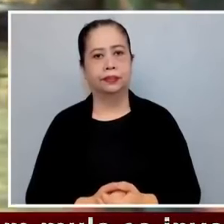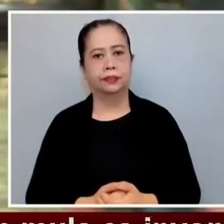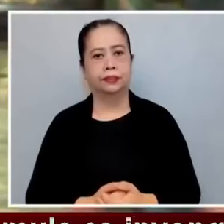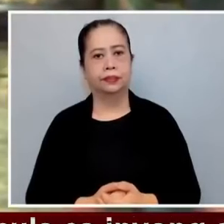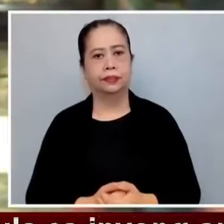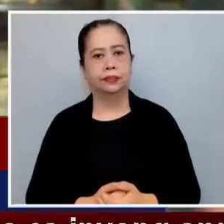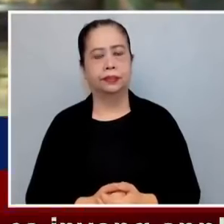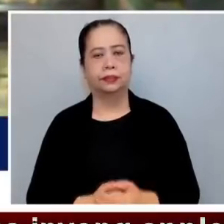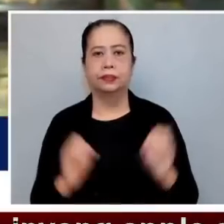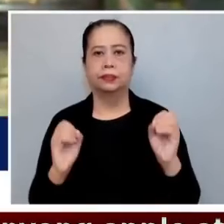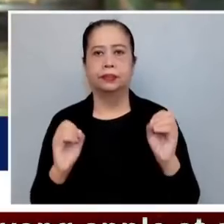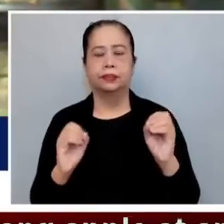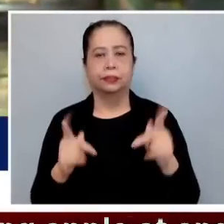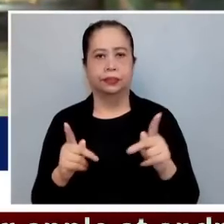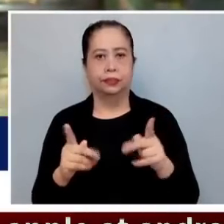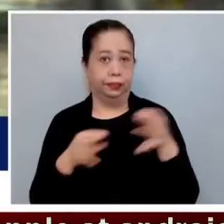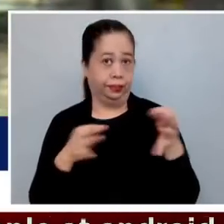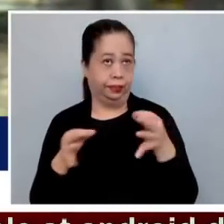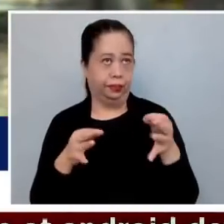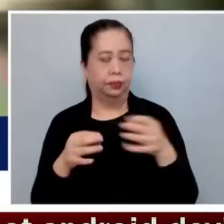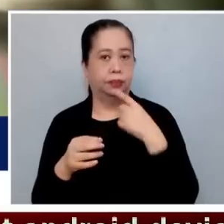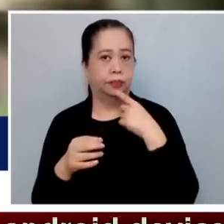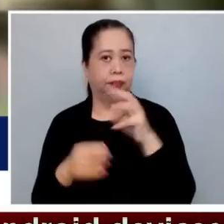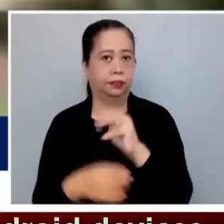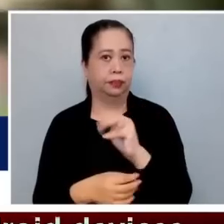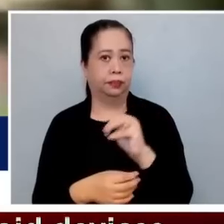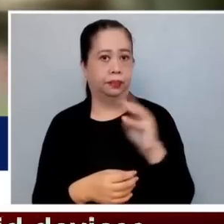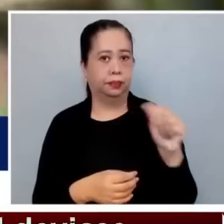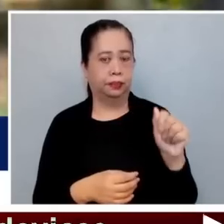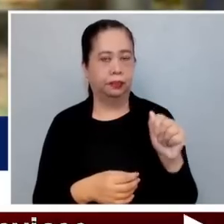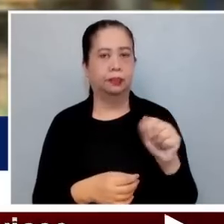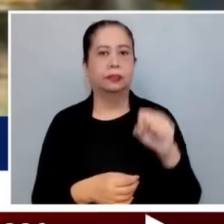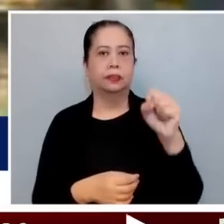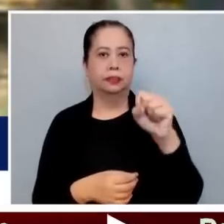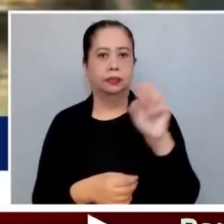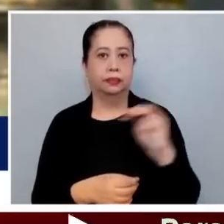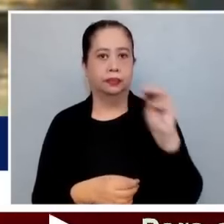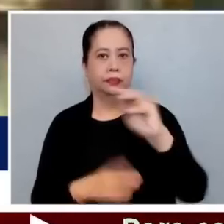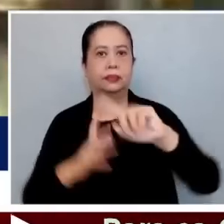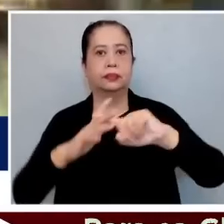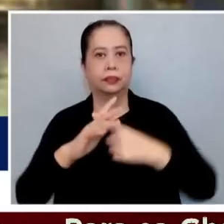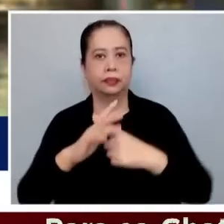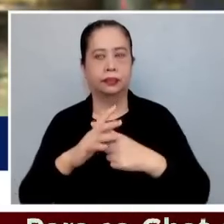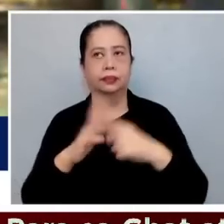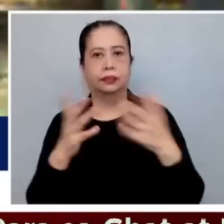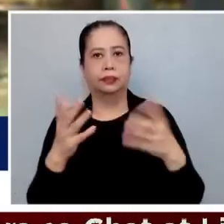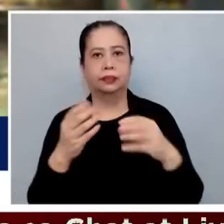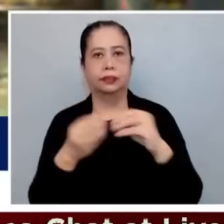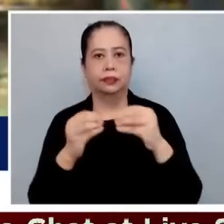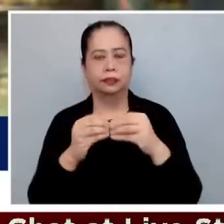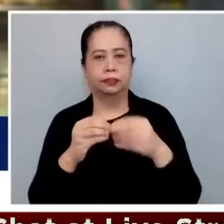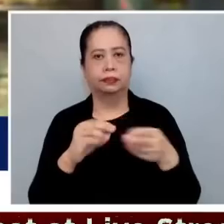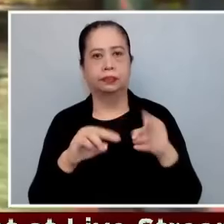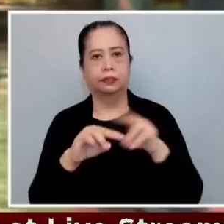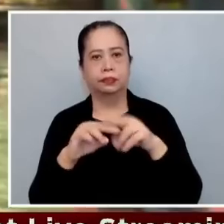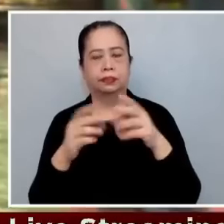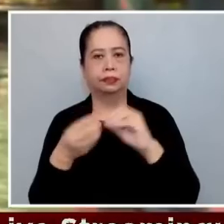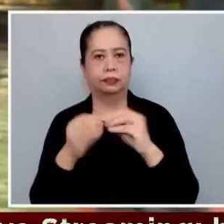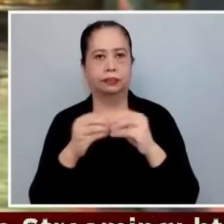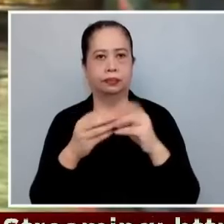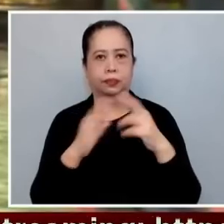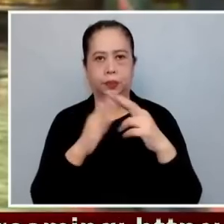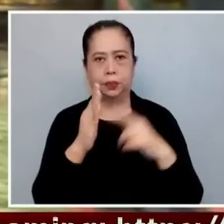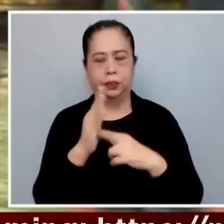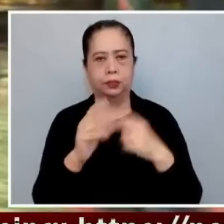Okay Karen, linawin lang natin. No? Ayon sa MMDA, yes, sa Monday mag-start yung expanded number coding. Pero yung mga masisitian nila Karen